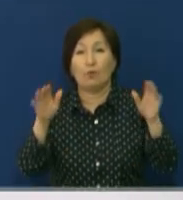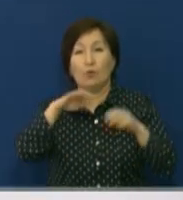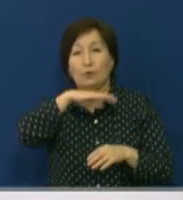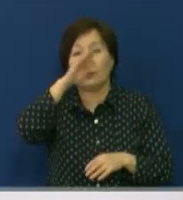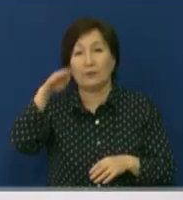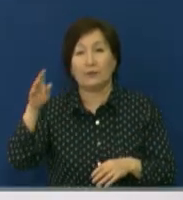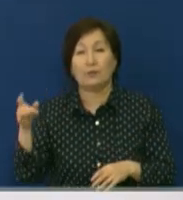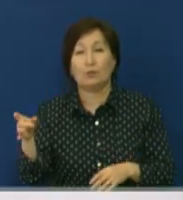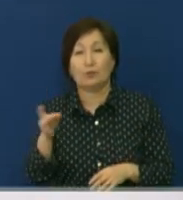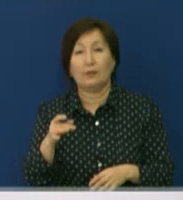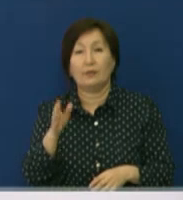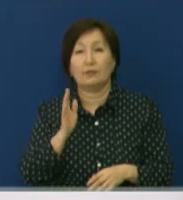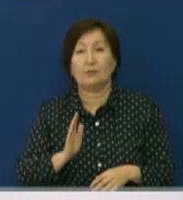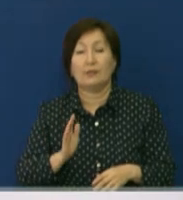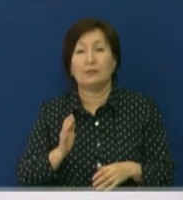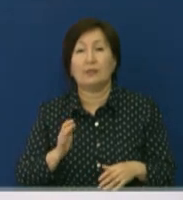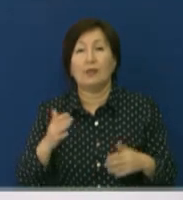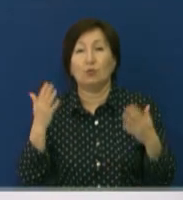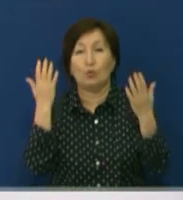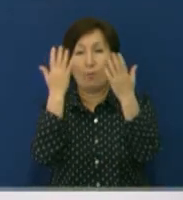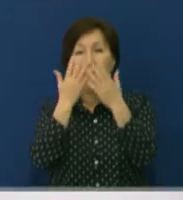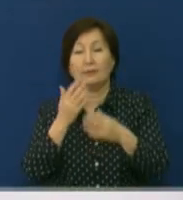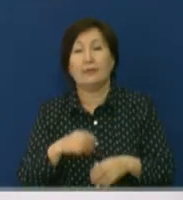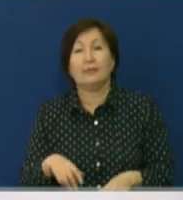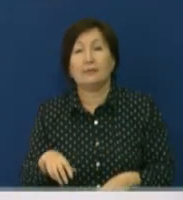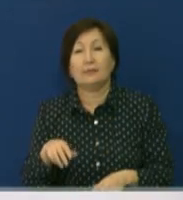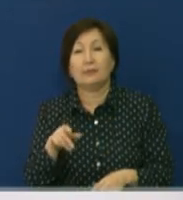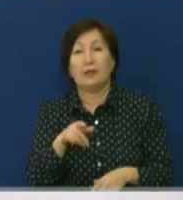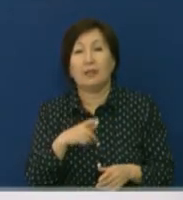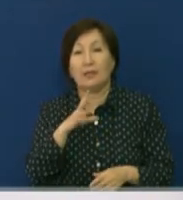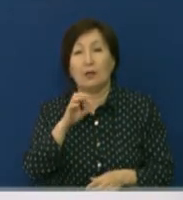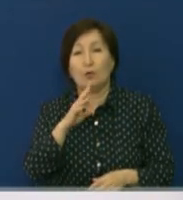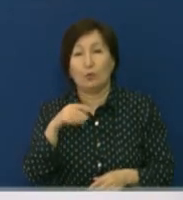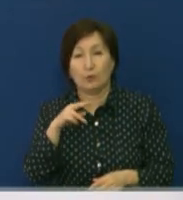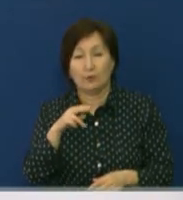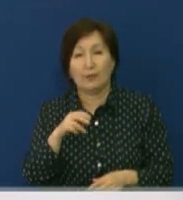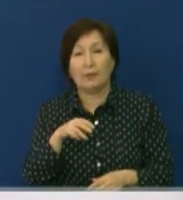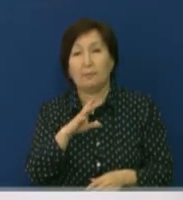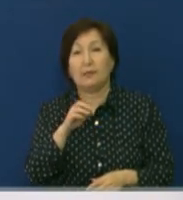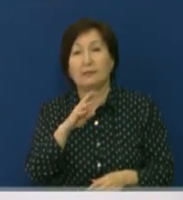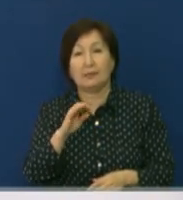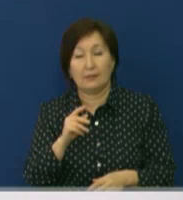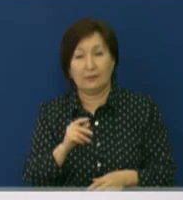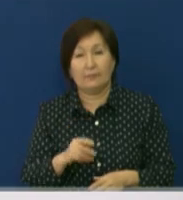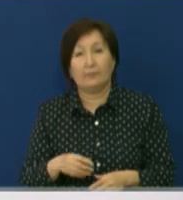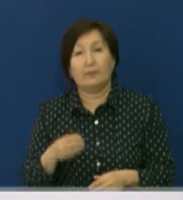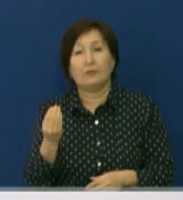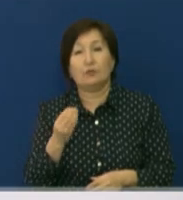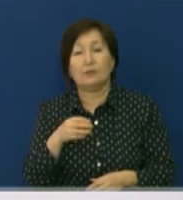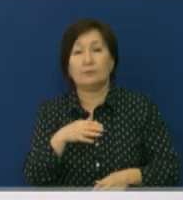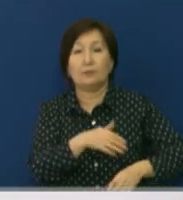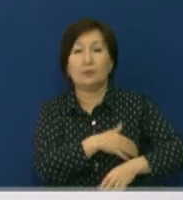осадки вместе с осадками туман и гололёд метель ожидается что на востоке республики температура воздуха снизится до